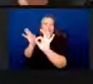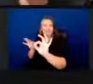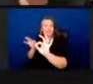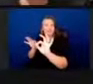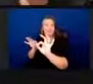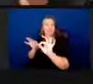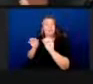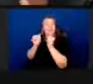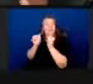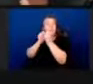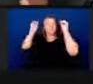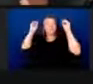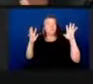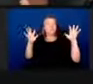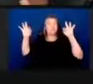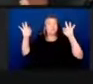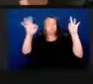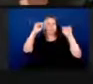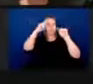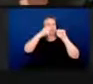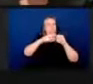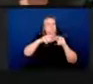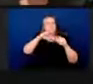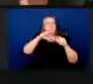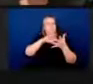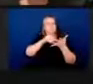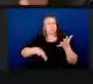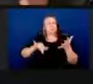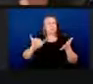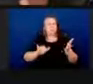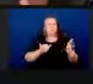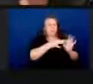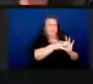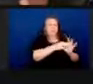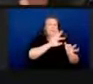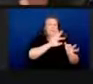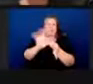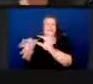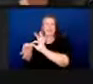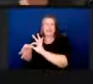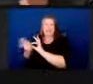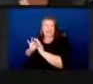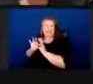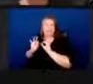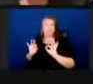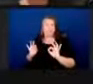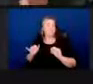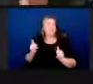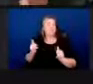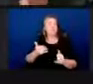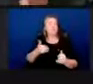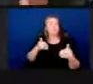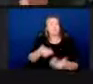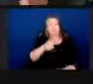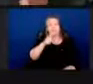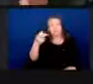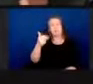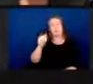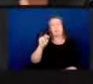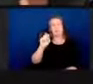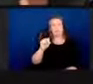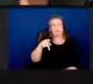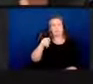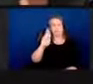وتعليم الآخرين طبعا هذه مسائل مهمة هذا للغاية. وهنا يسرني أن أعطي